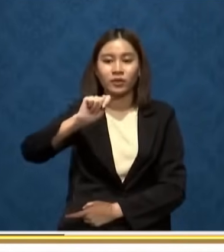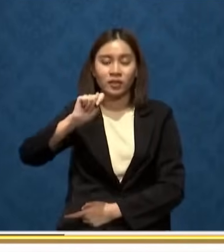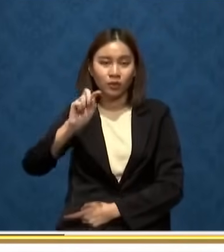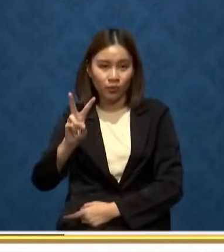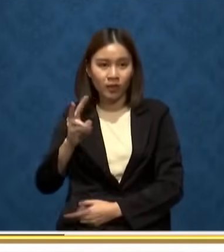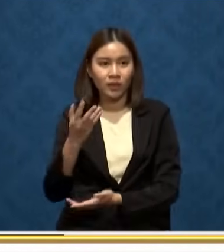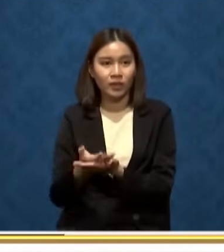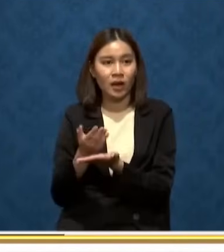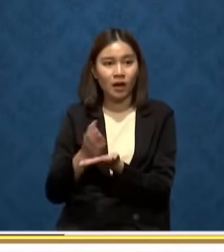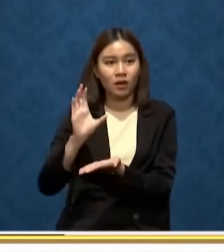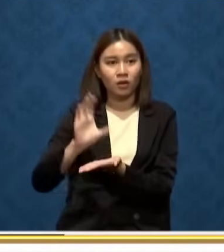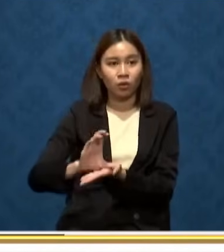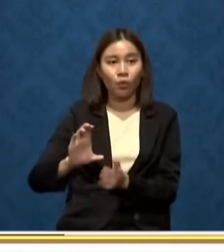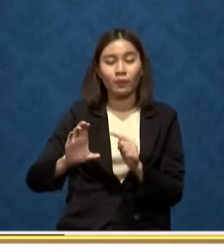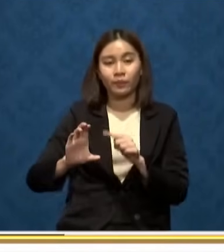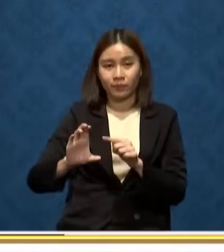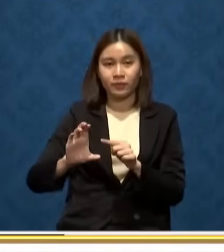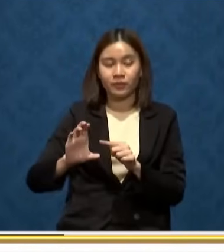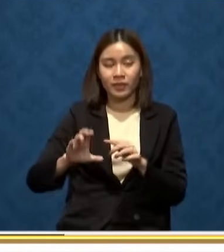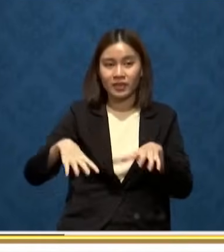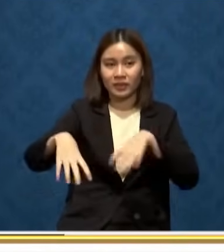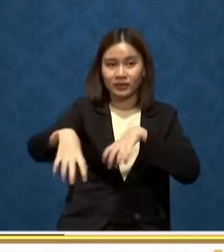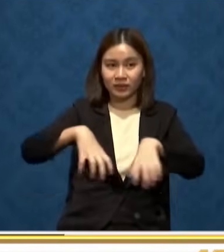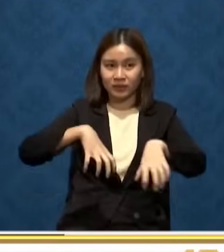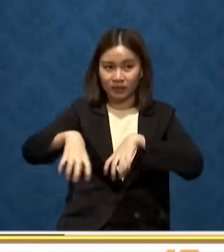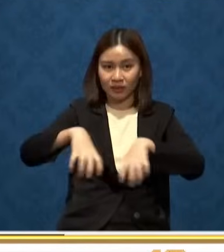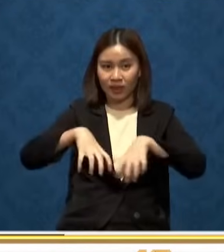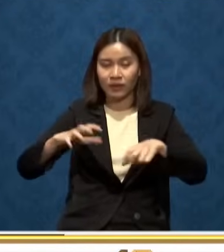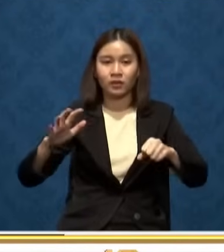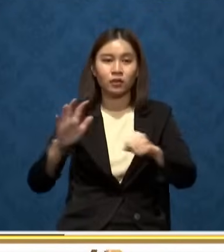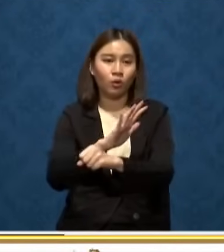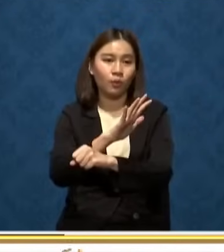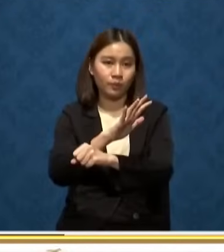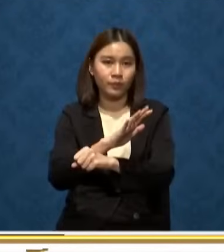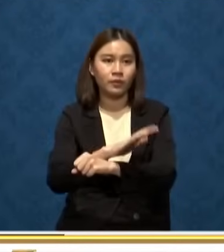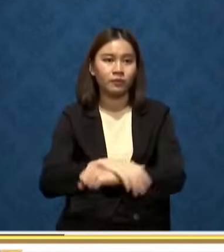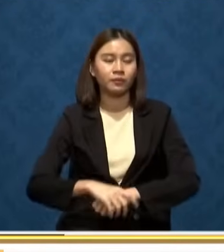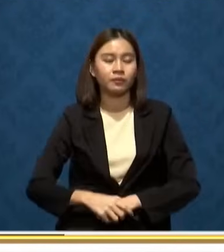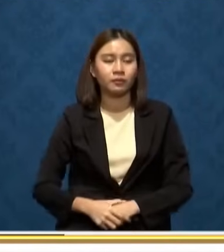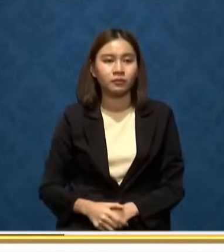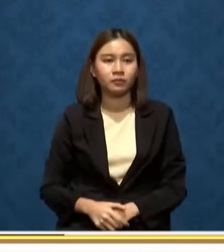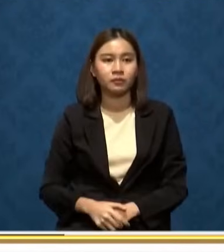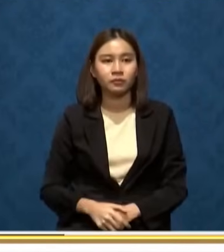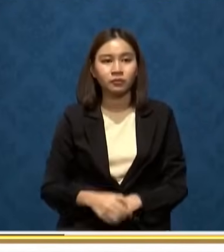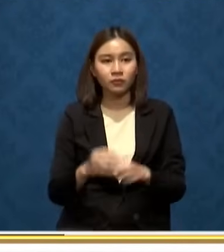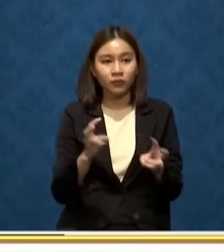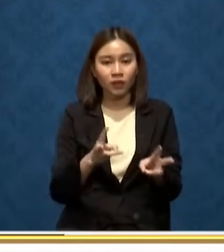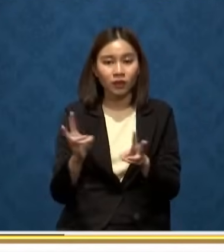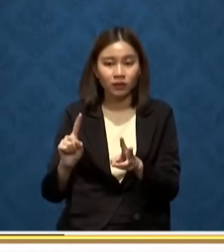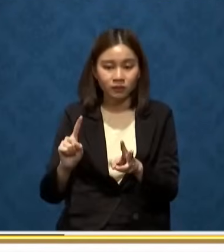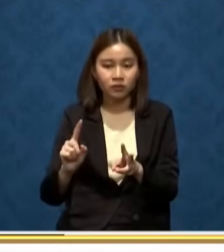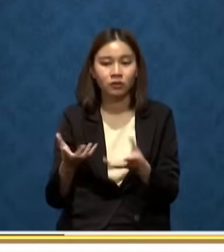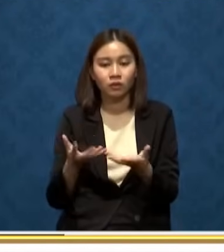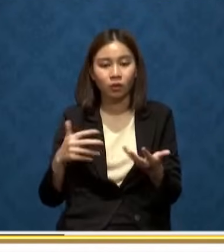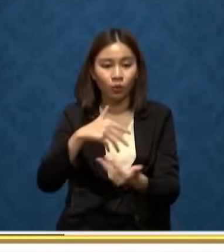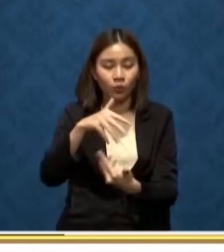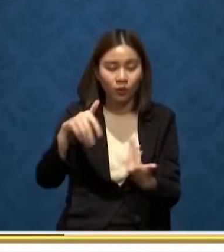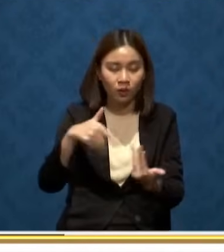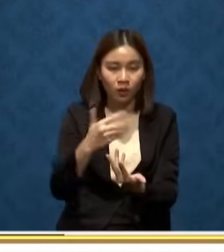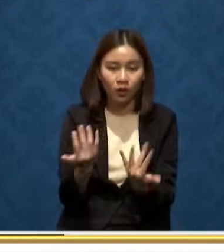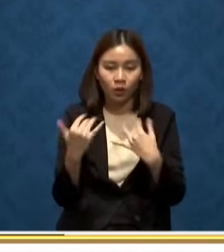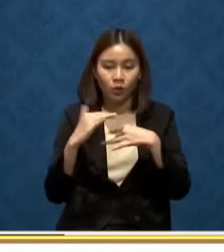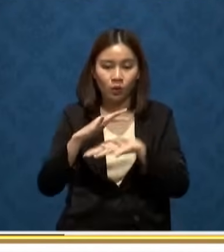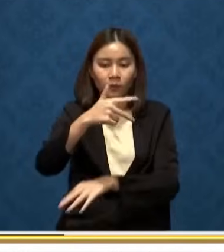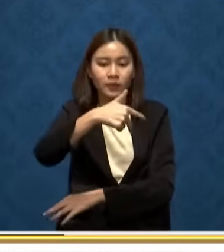คะด้วยงบประมาณที่พยายามบริหารแบบให้คุ้มต้นทุนอย่างที่สุดนะคะด้วยการใช้ทรัพยากรร่วมกับไท